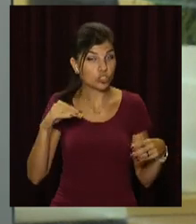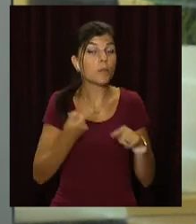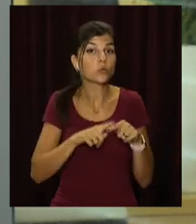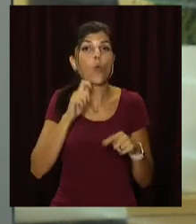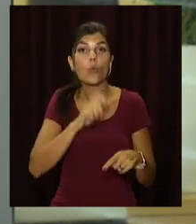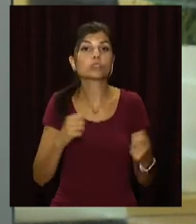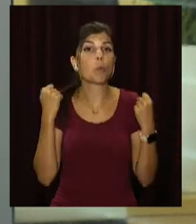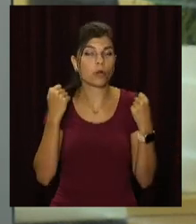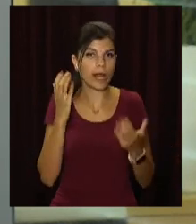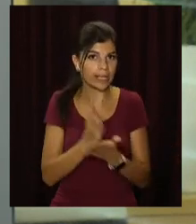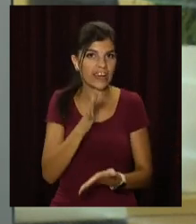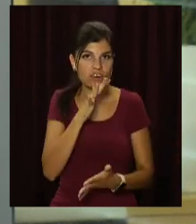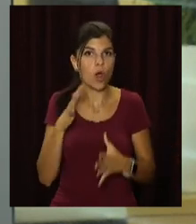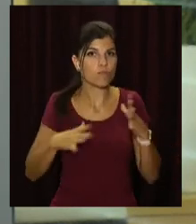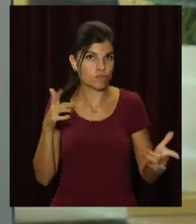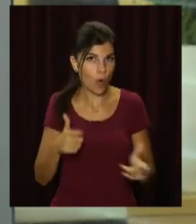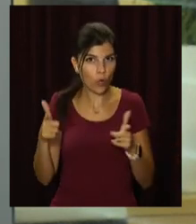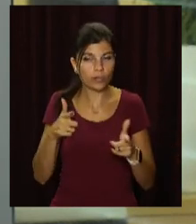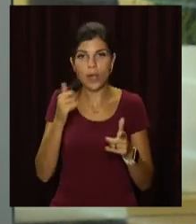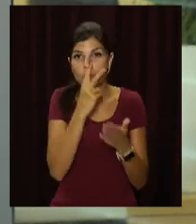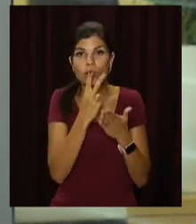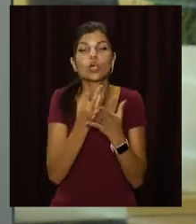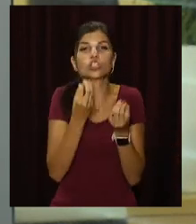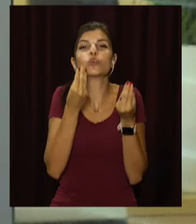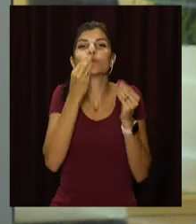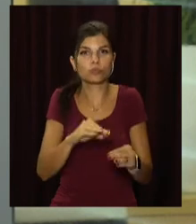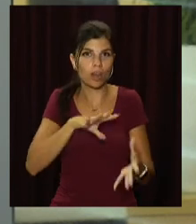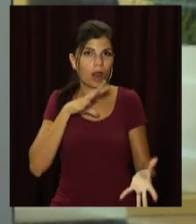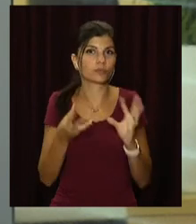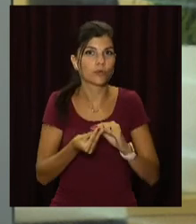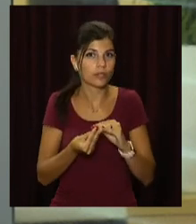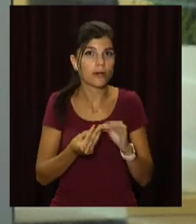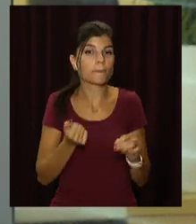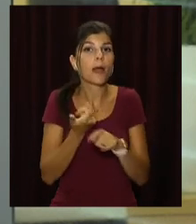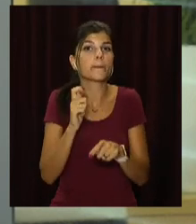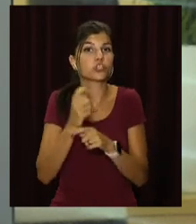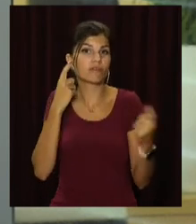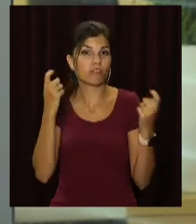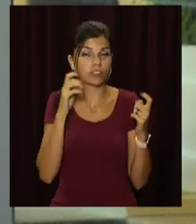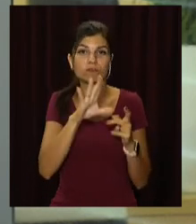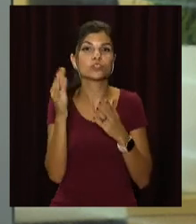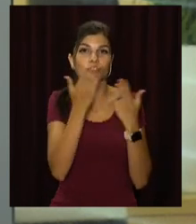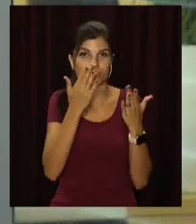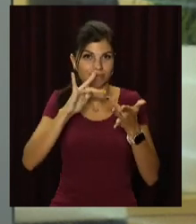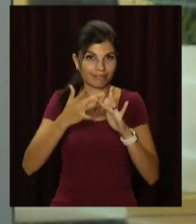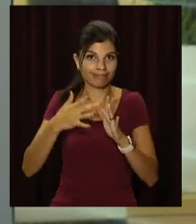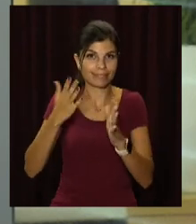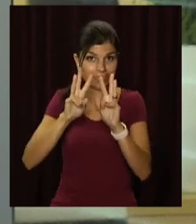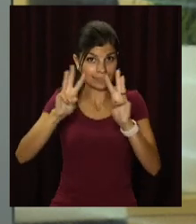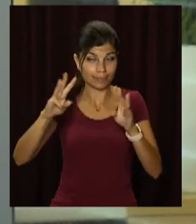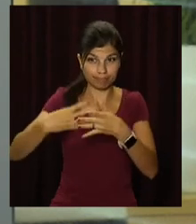українських спортсменів є час підготуватися і показати ще кращі результати. А більше інформації читайте на нашому